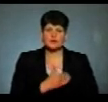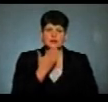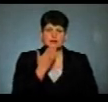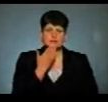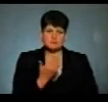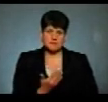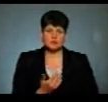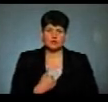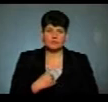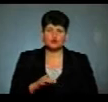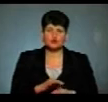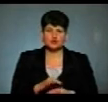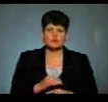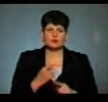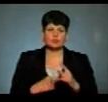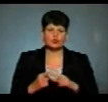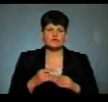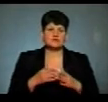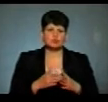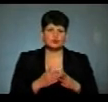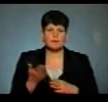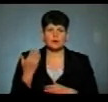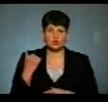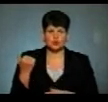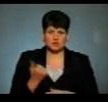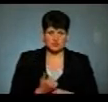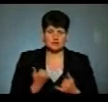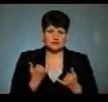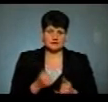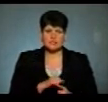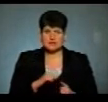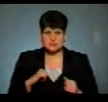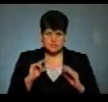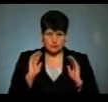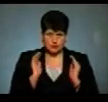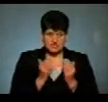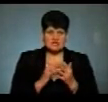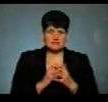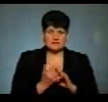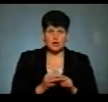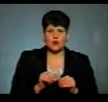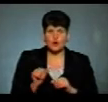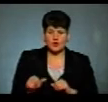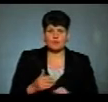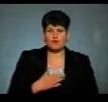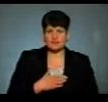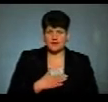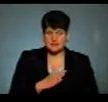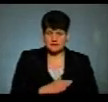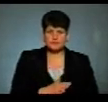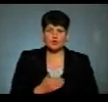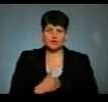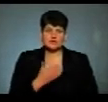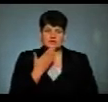запитати, в мене чоловік повернувся з Португалії минулого тижня, і зараз на самоізоляції в селі, окремо від нас. І хотіла запитати,